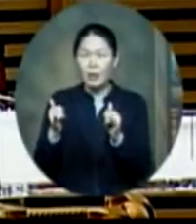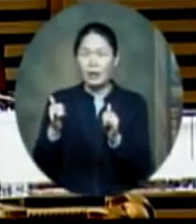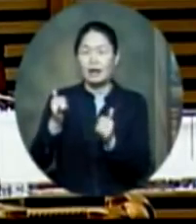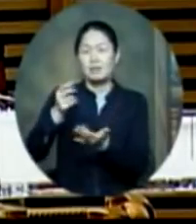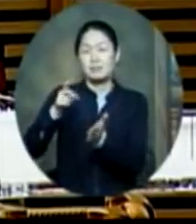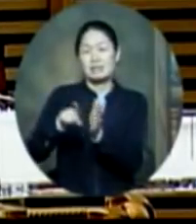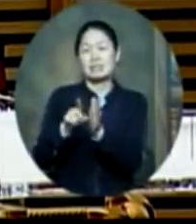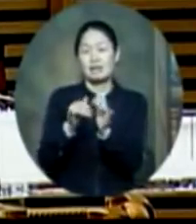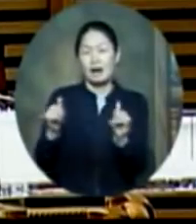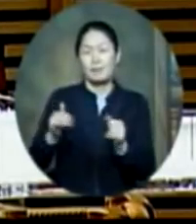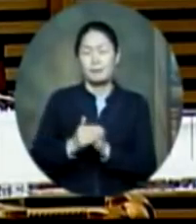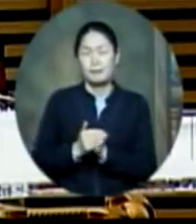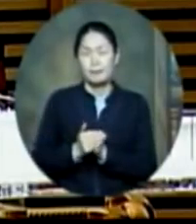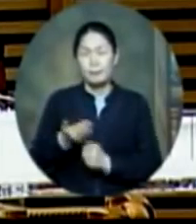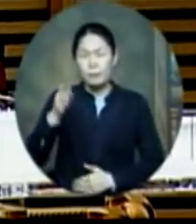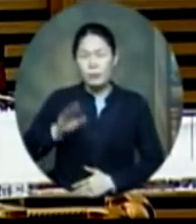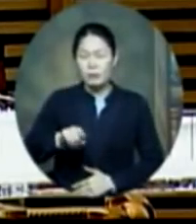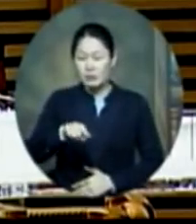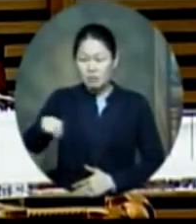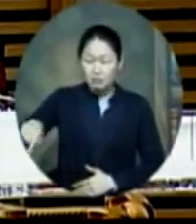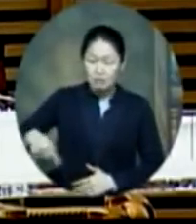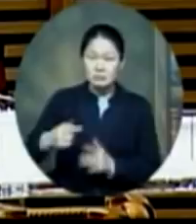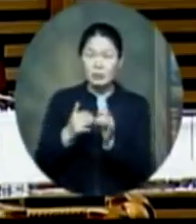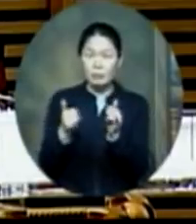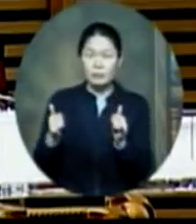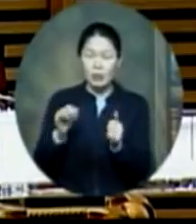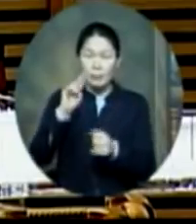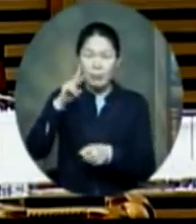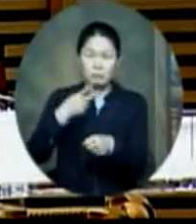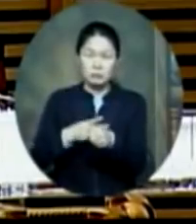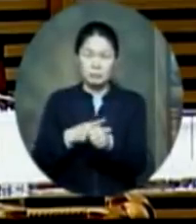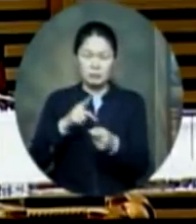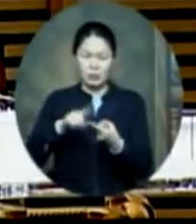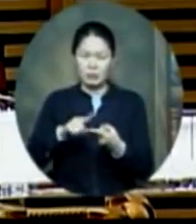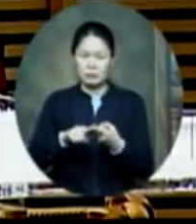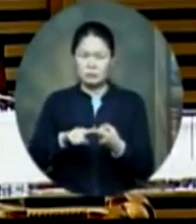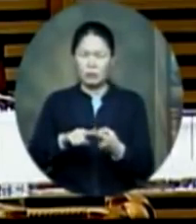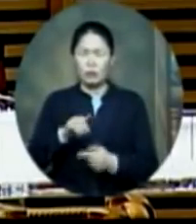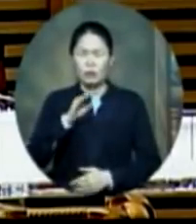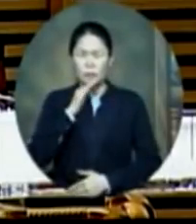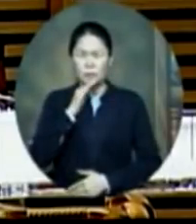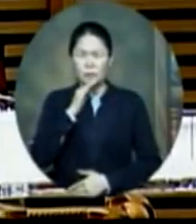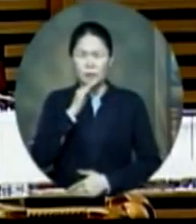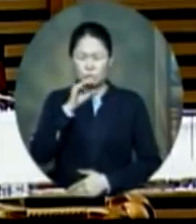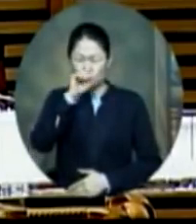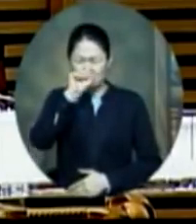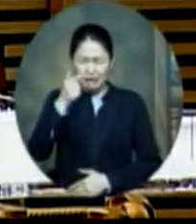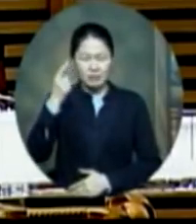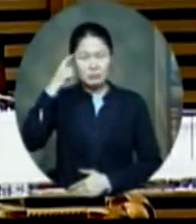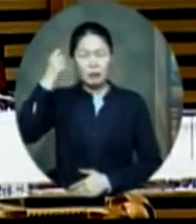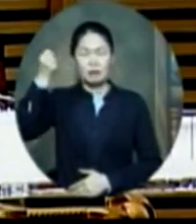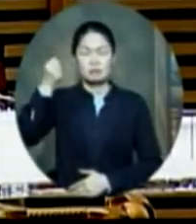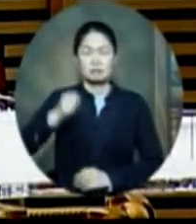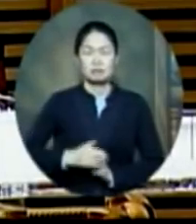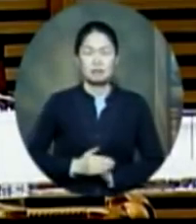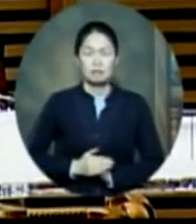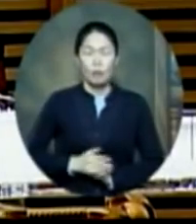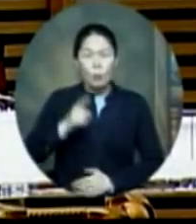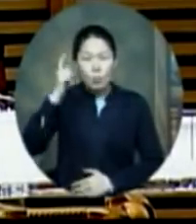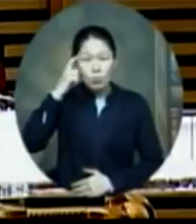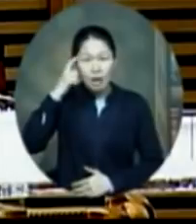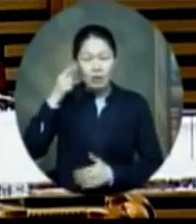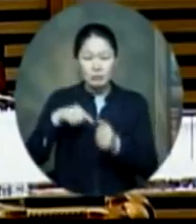사람들입니다. 근데 이 사람들이 사도 바울에 대해서 아주 안 좋게 생각을 하고 있는 거예요. 왜 안